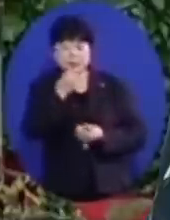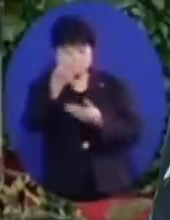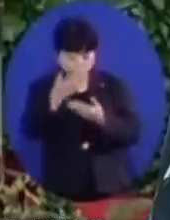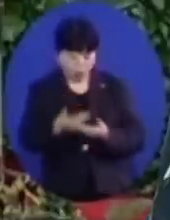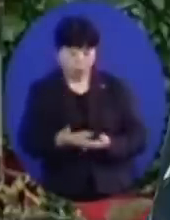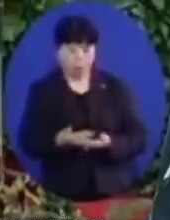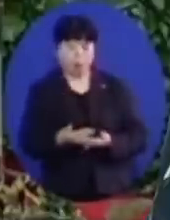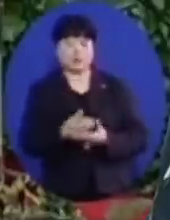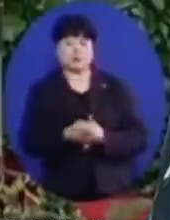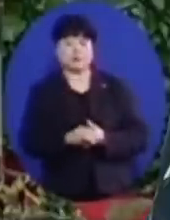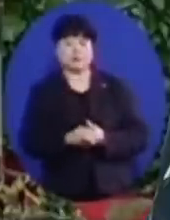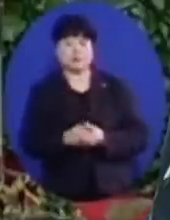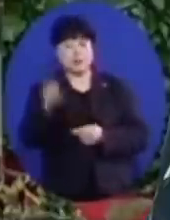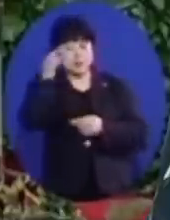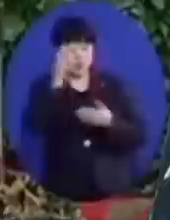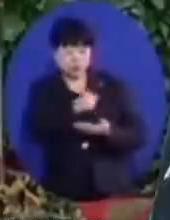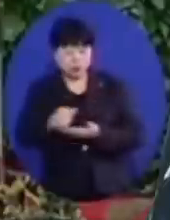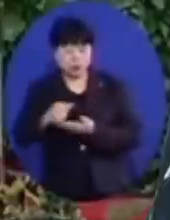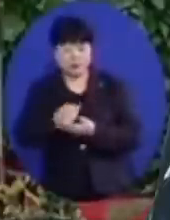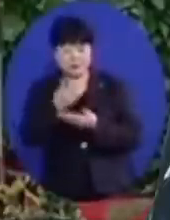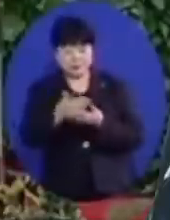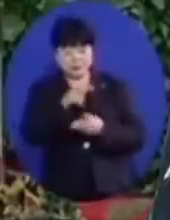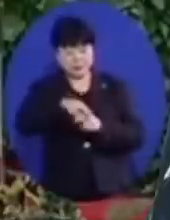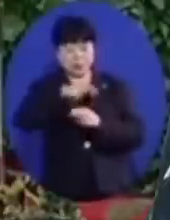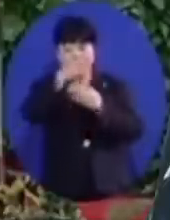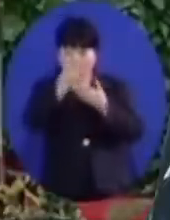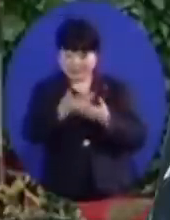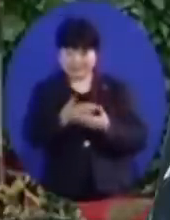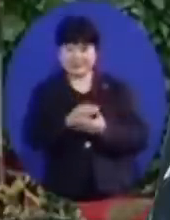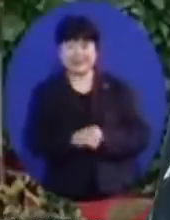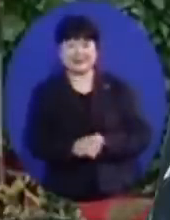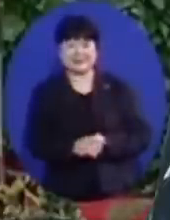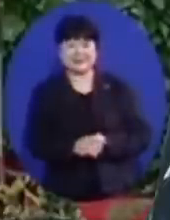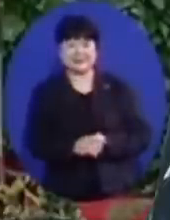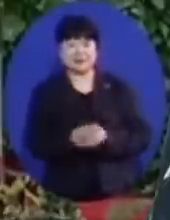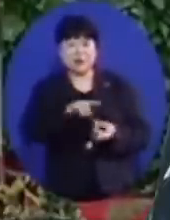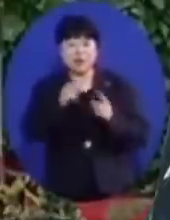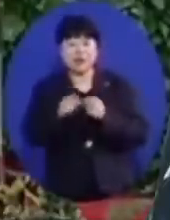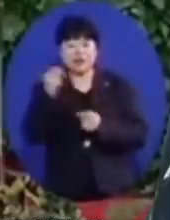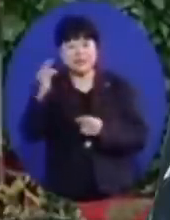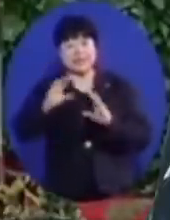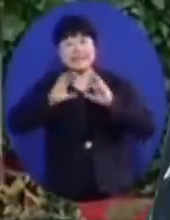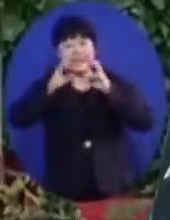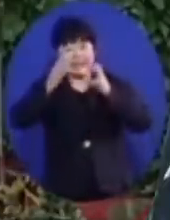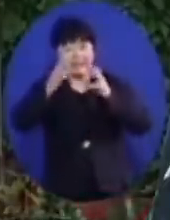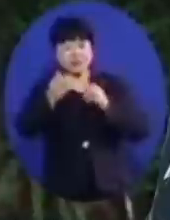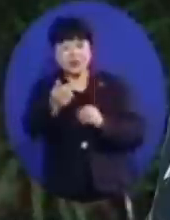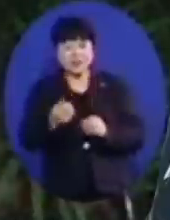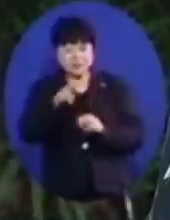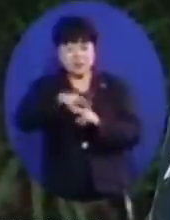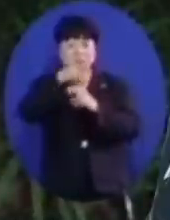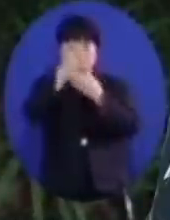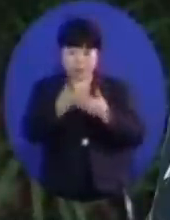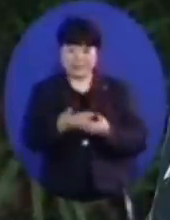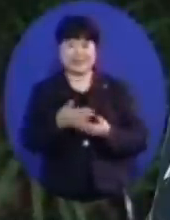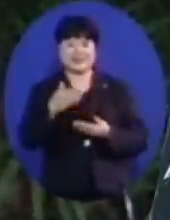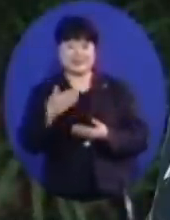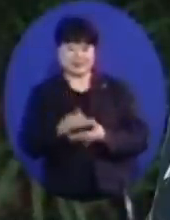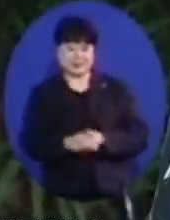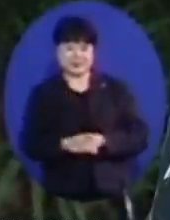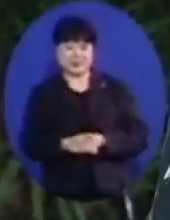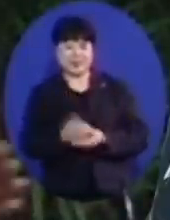축복과 형통도 이미 선물로 주신 것이고 부활과 영생 천국도 이미 주신 것입니다